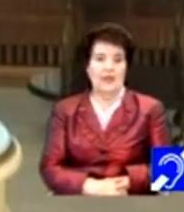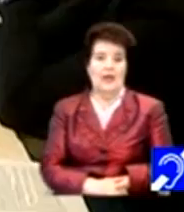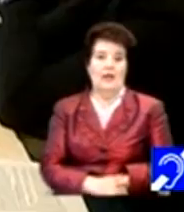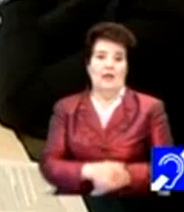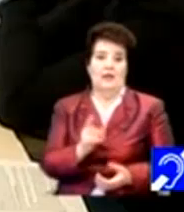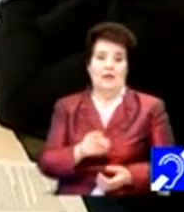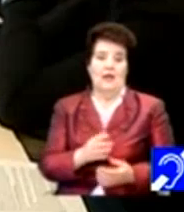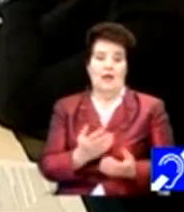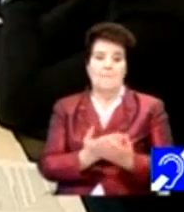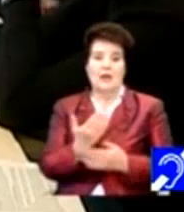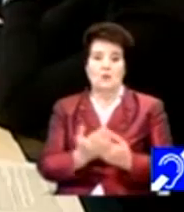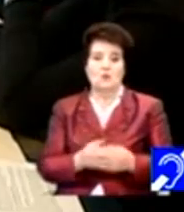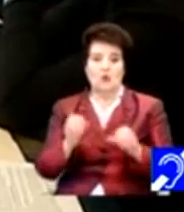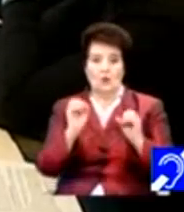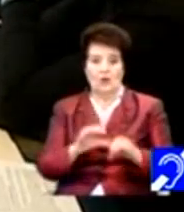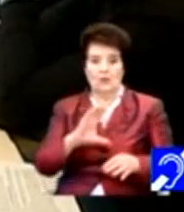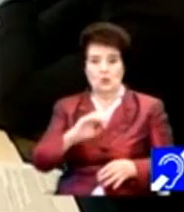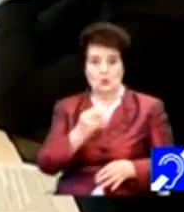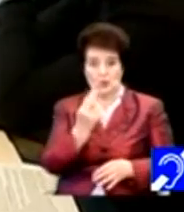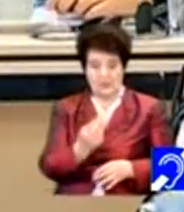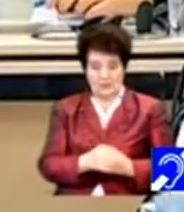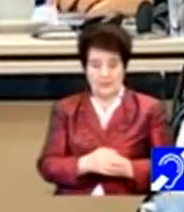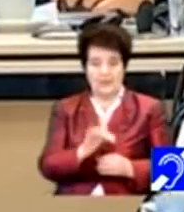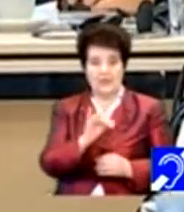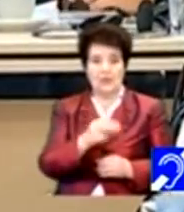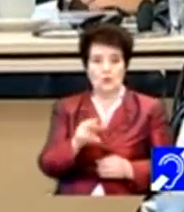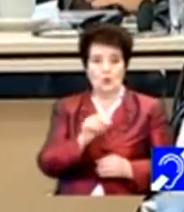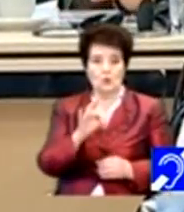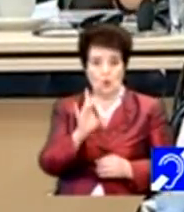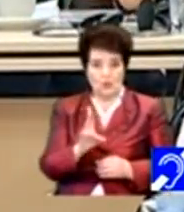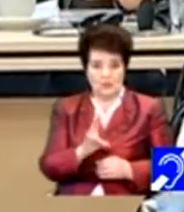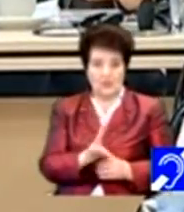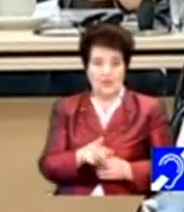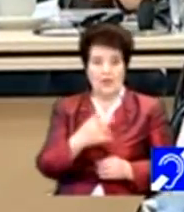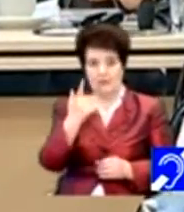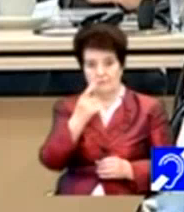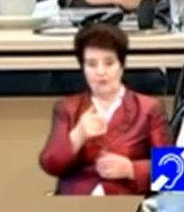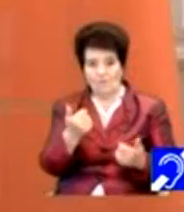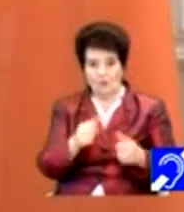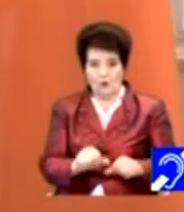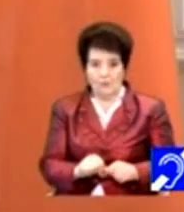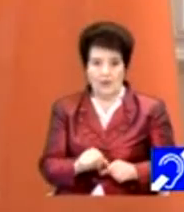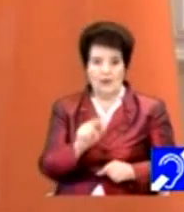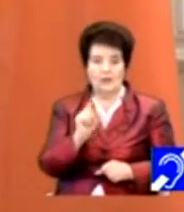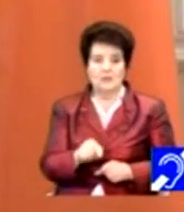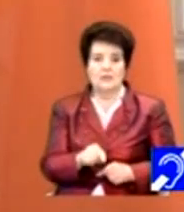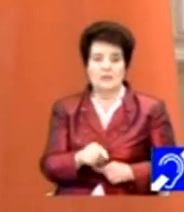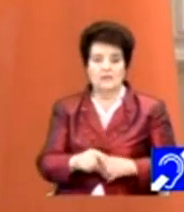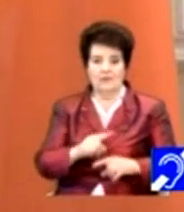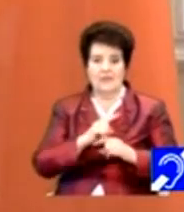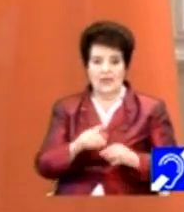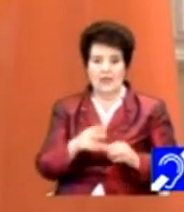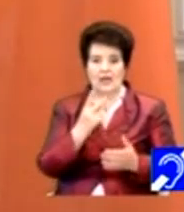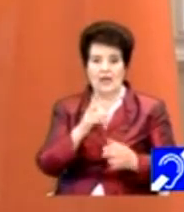Mănușa a fost aruncată de socialiști. Însuși, președintele Igor Dodon anunța că au găsit o așa numită formulă de votare în lectură finală a